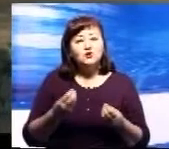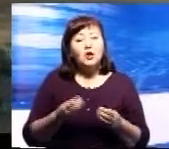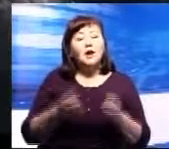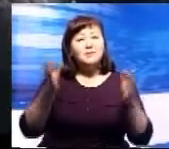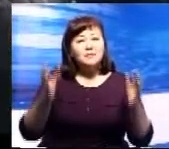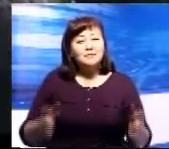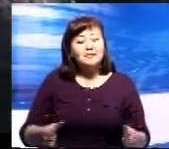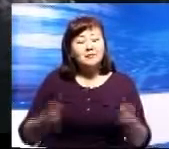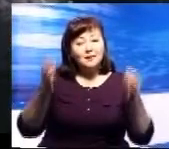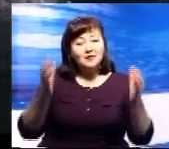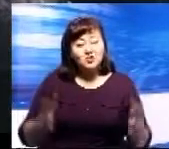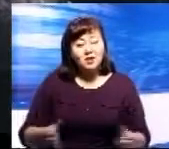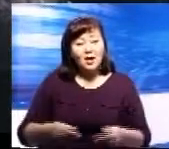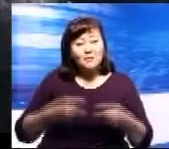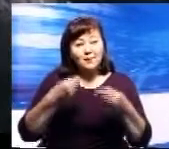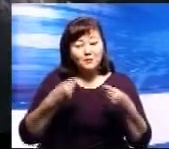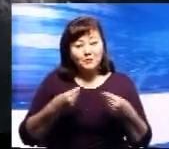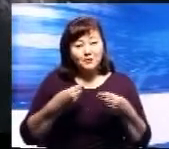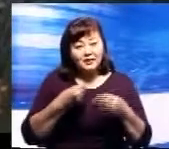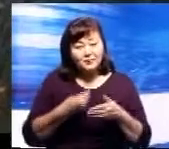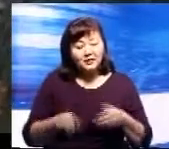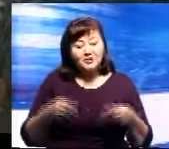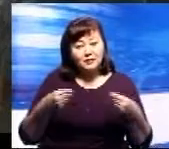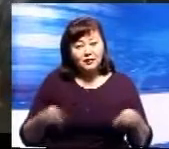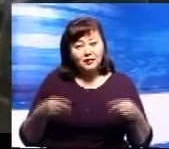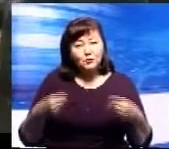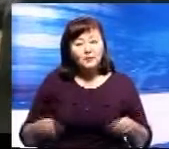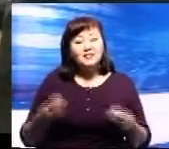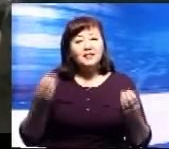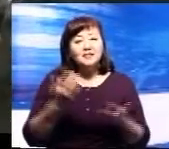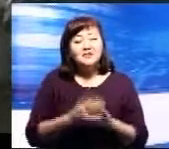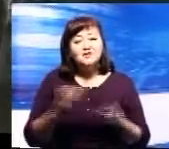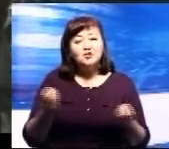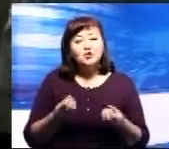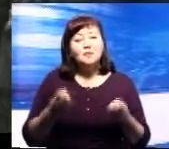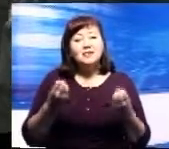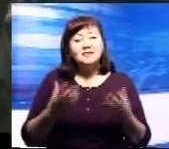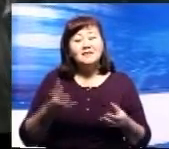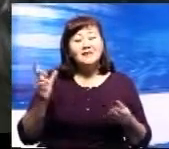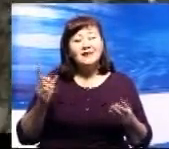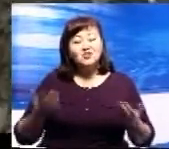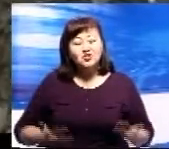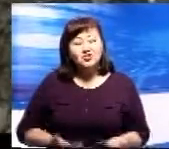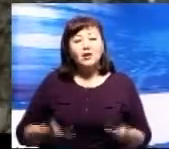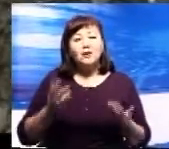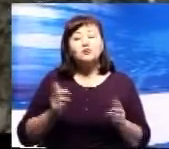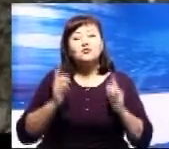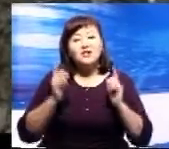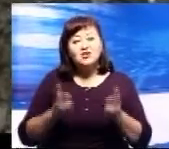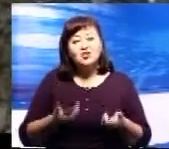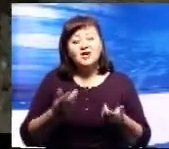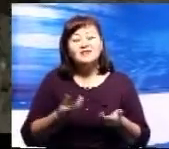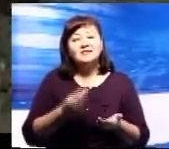мешками. Среди тех, кто с нетерпением ждет погрузки, есть и простые жители, которые вынуждены соглашаться со спекулятивными